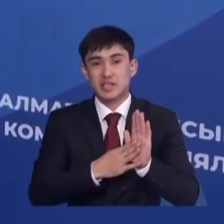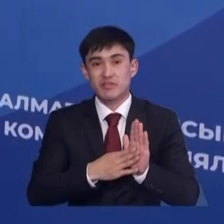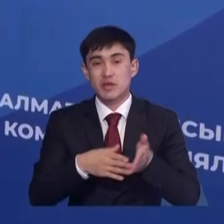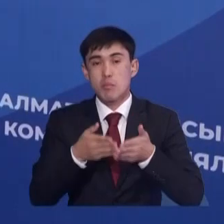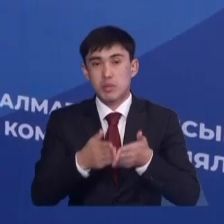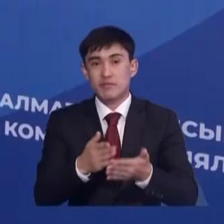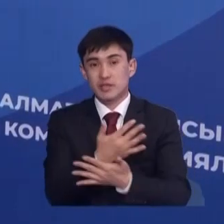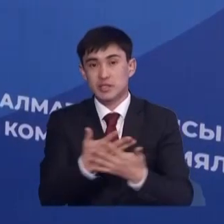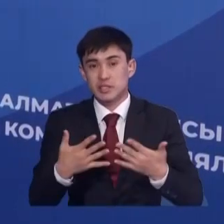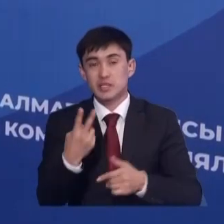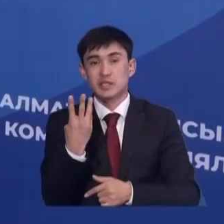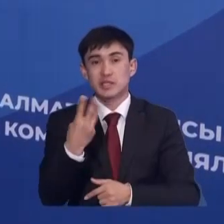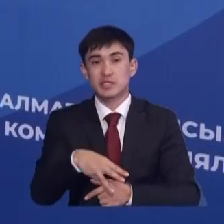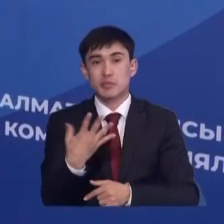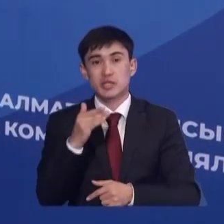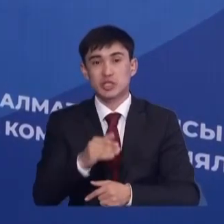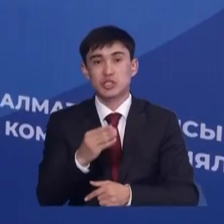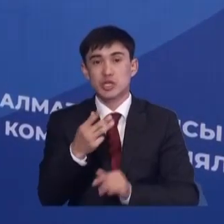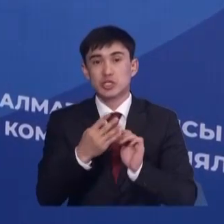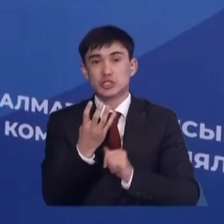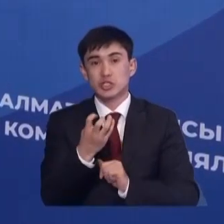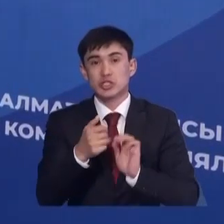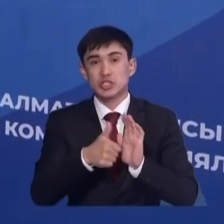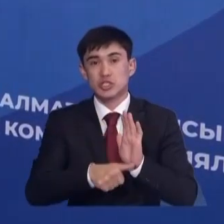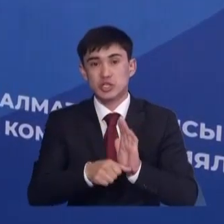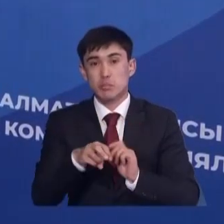плавсредств и 35460 мешкатар.